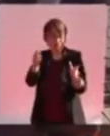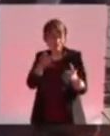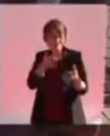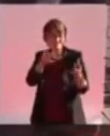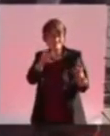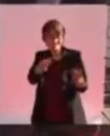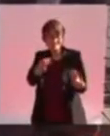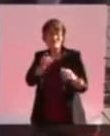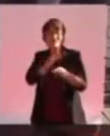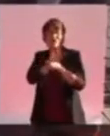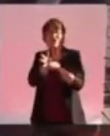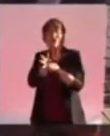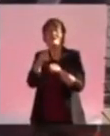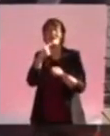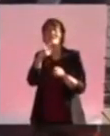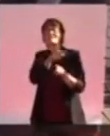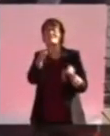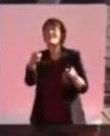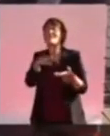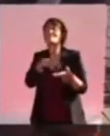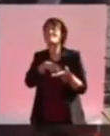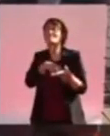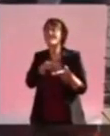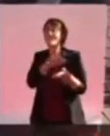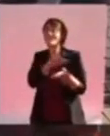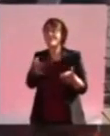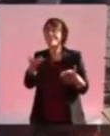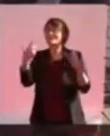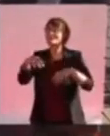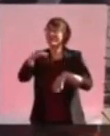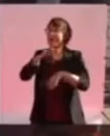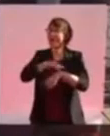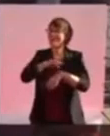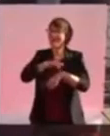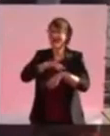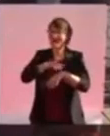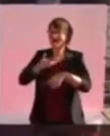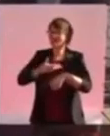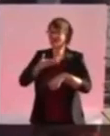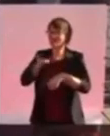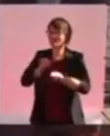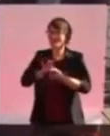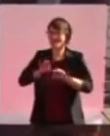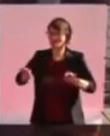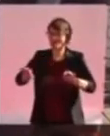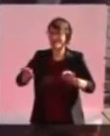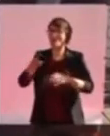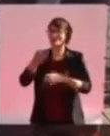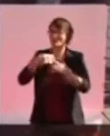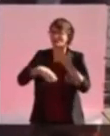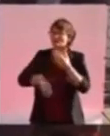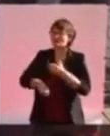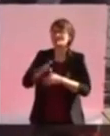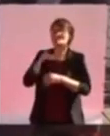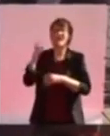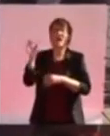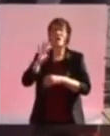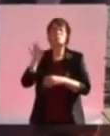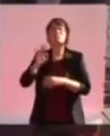individui con malattie croniche disabili con disturbi mentali con dipendenze patologiche non